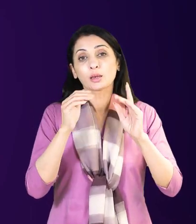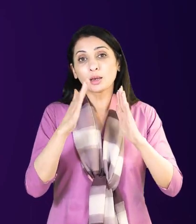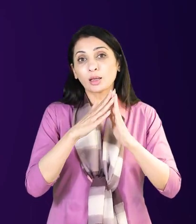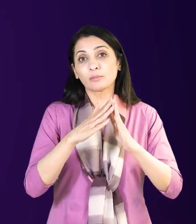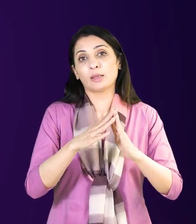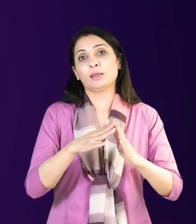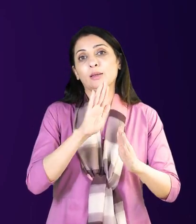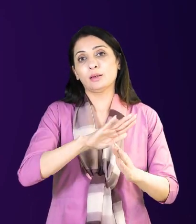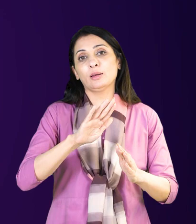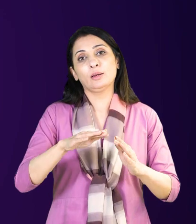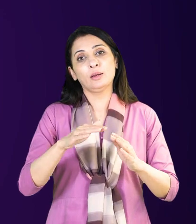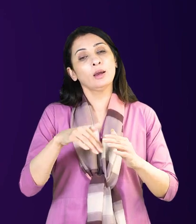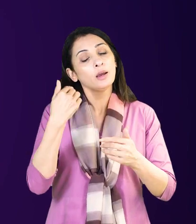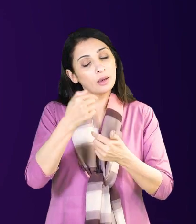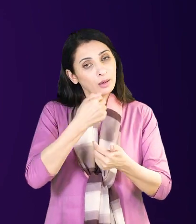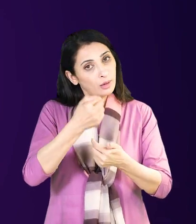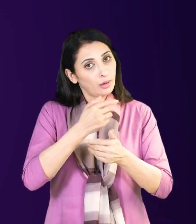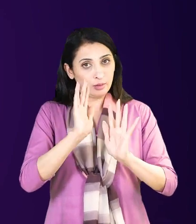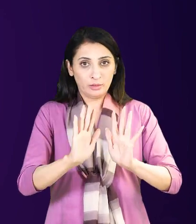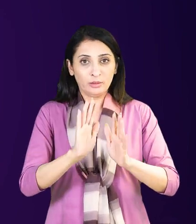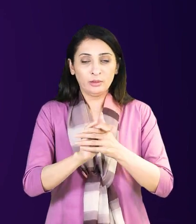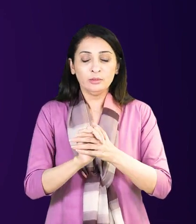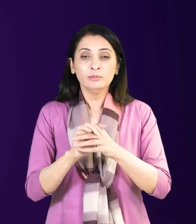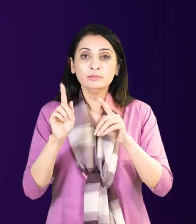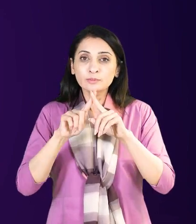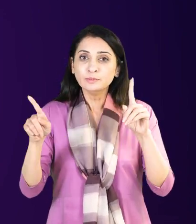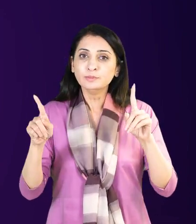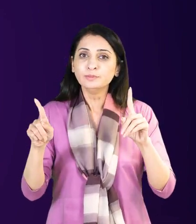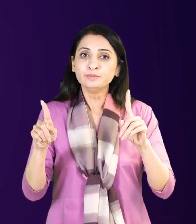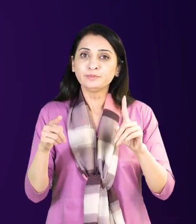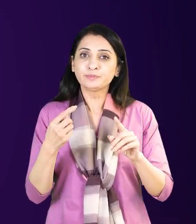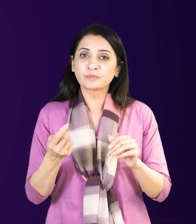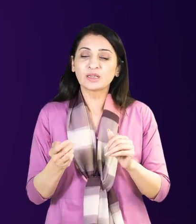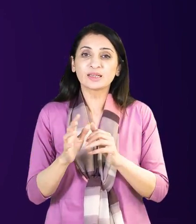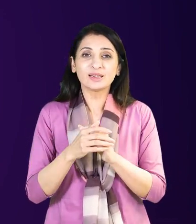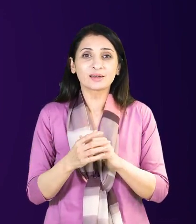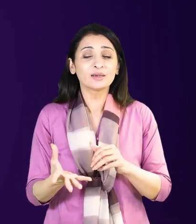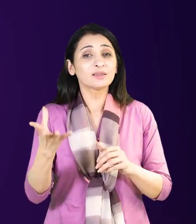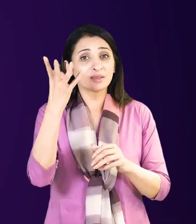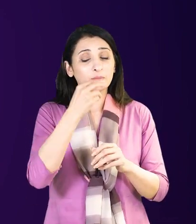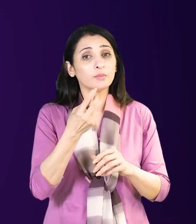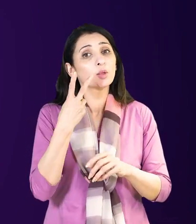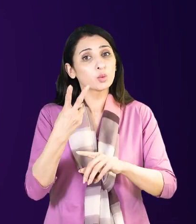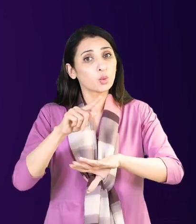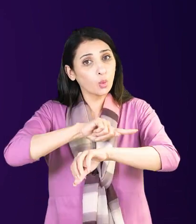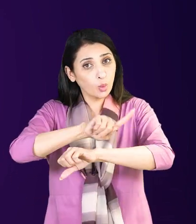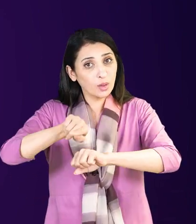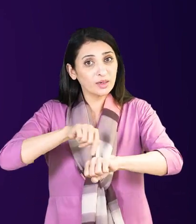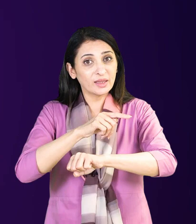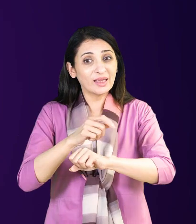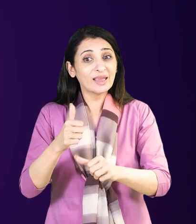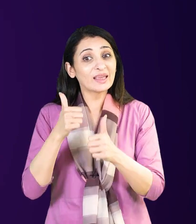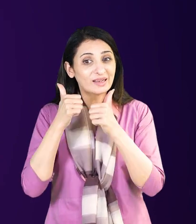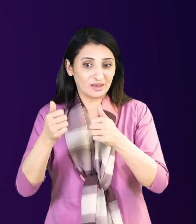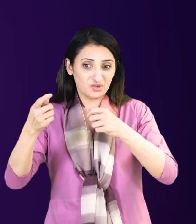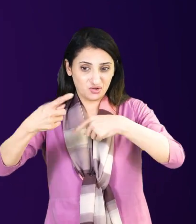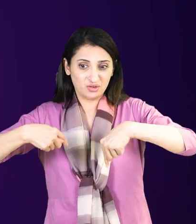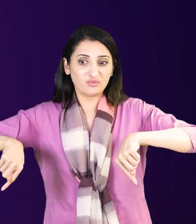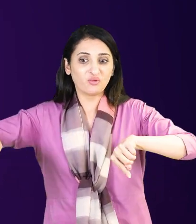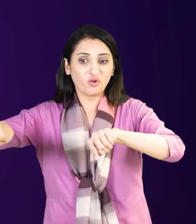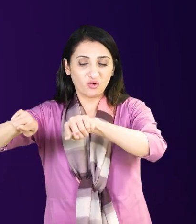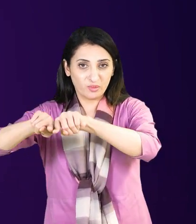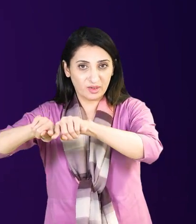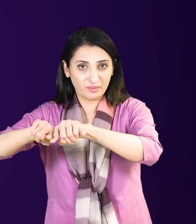इन्वायरमेंट कभी नहीं कहीं मिल सकती, लेकिन अगर लेट्स से दिन के अगर 2 घंटे बच्चा एक